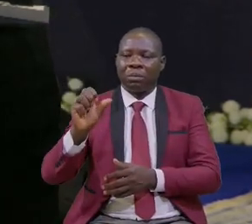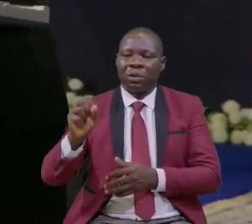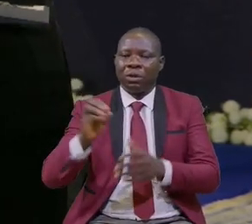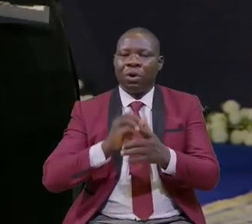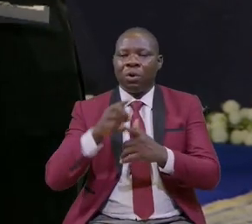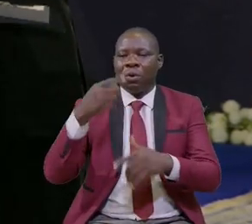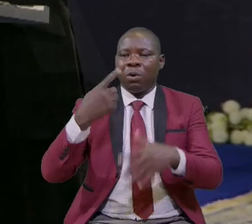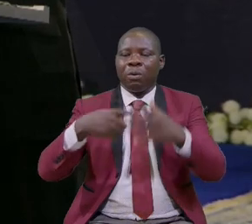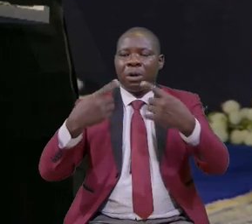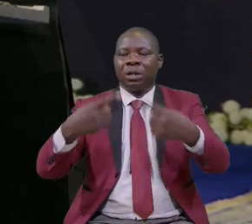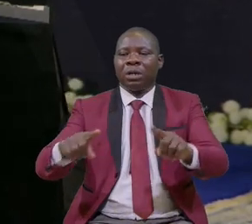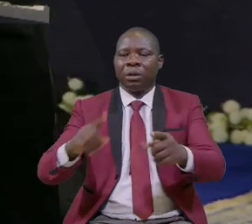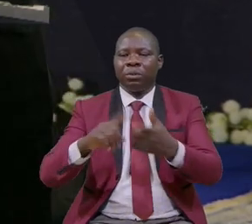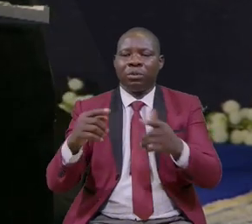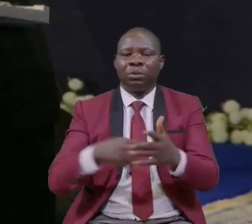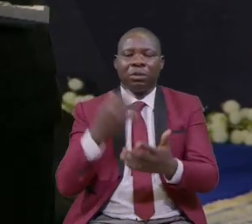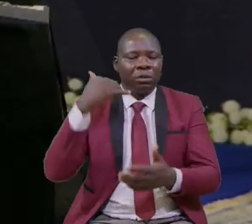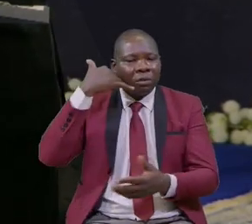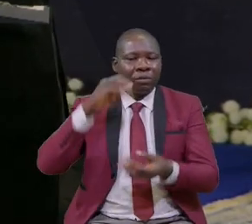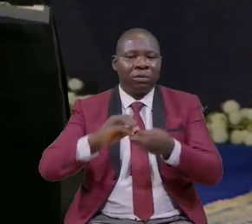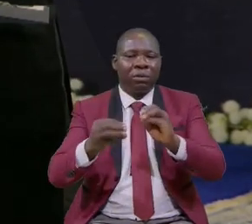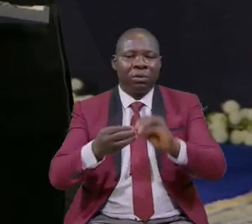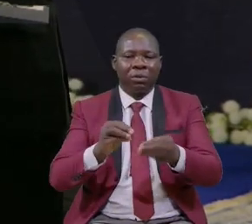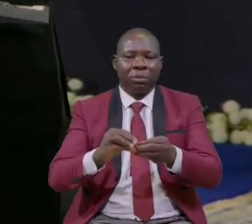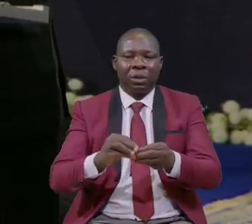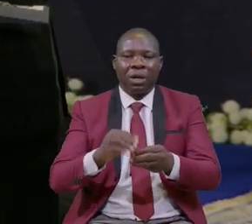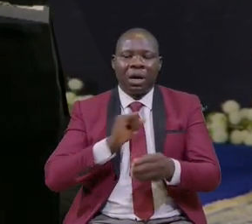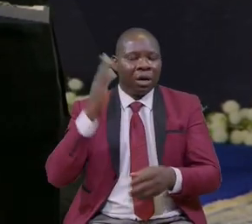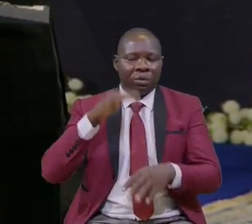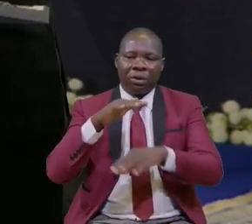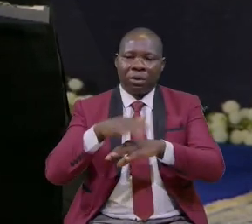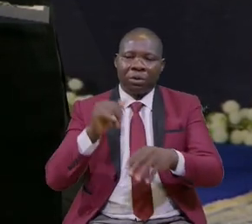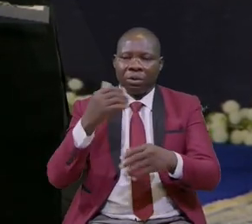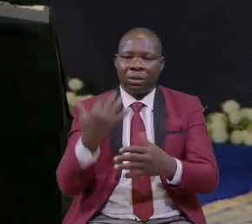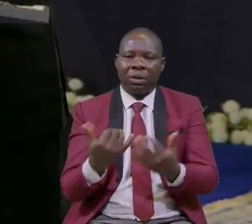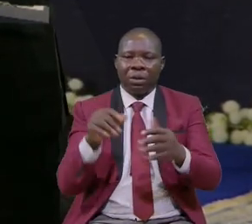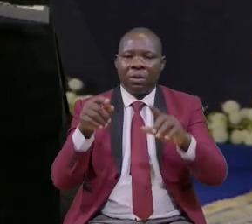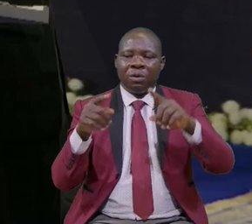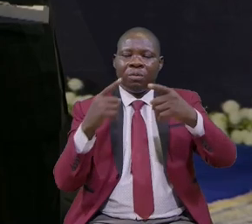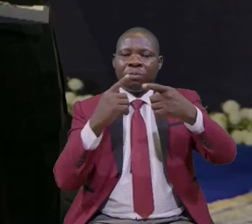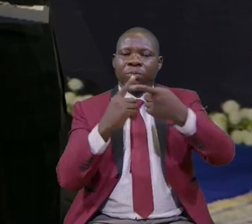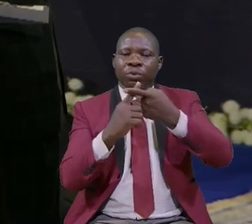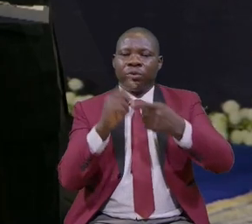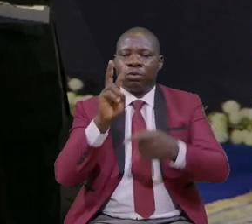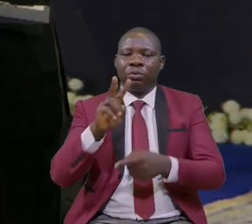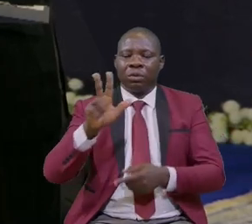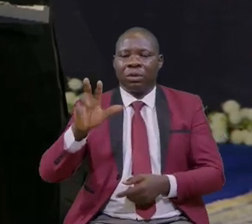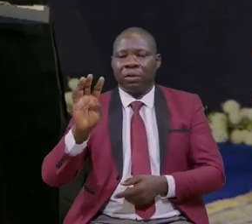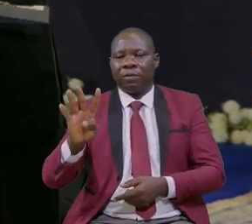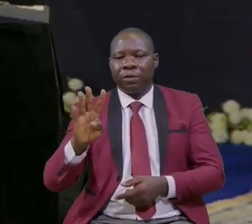bien nous contacter par téléphone, ou bien par WhatsApp, sur le numéro que je vous donne, plus